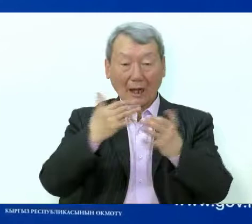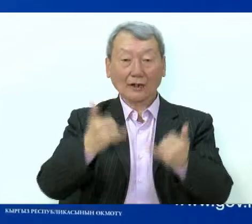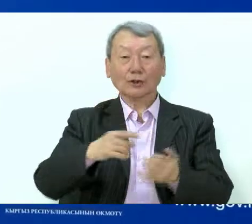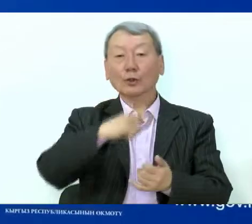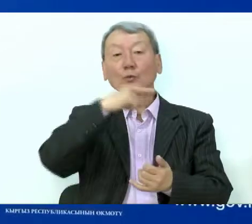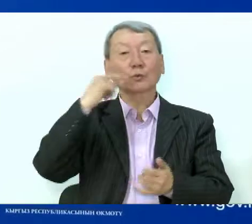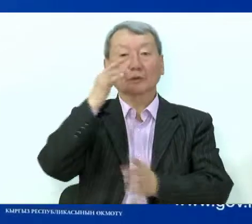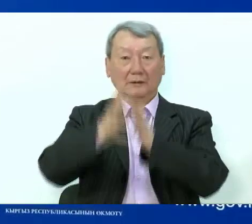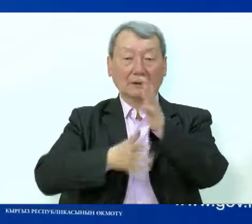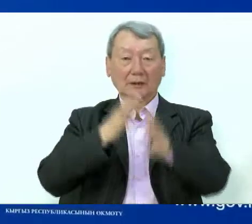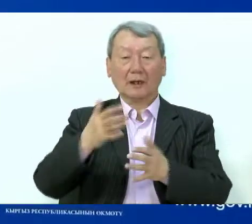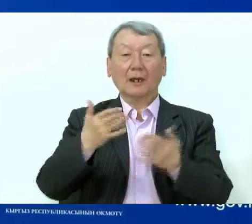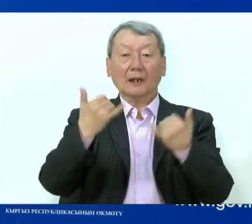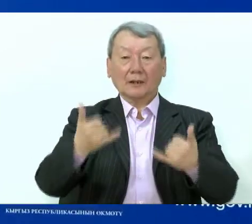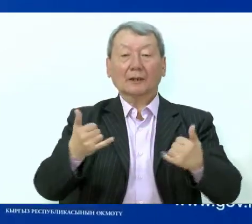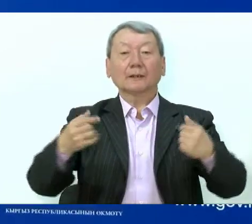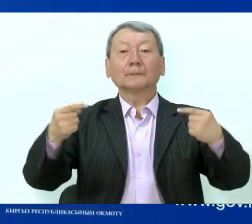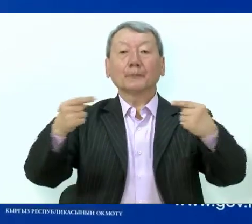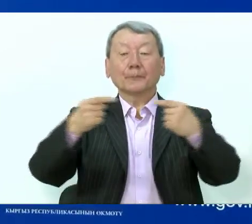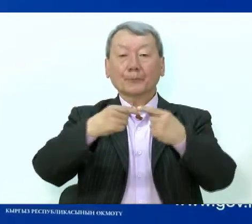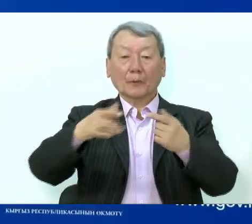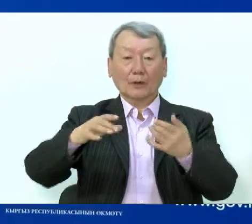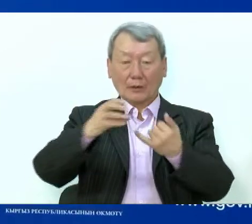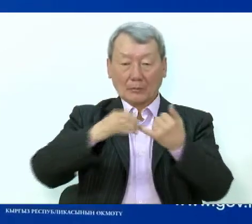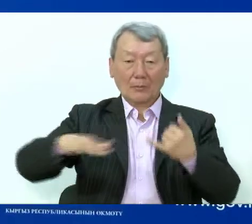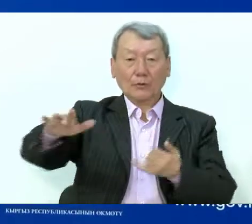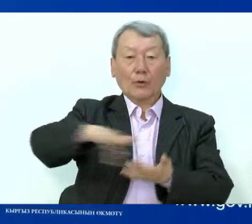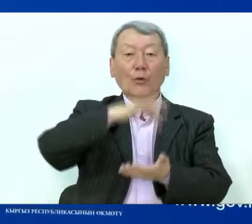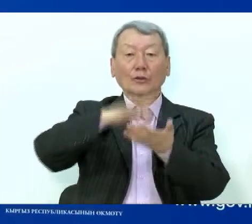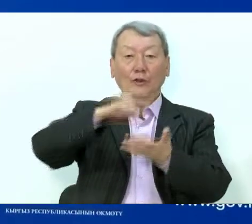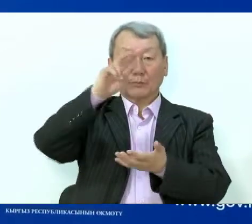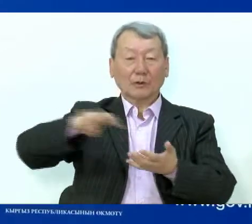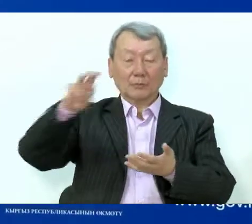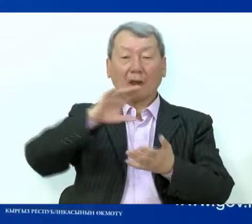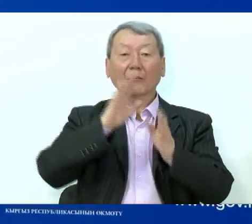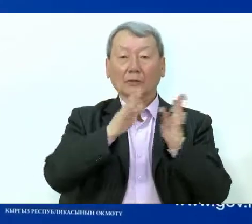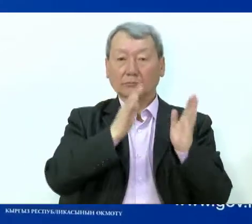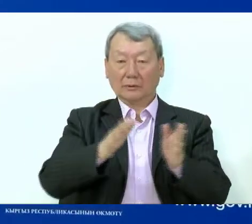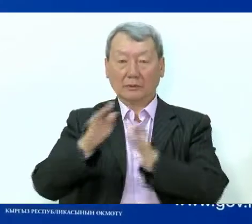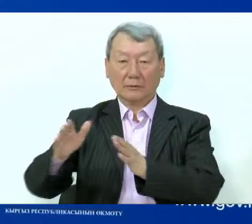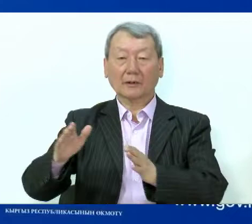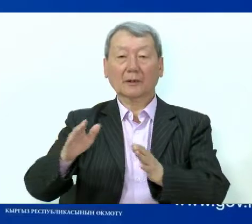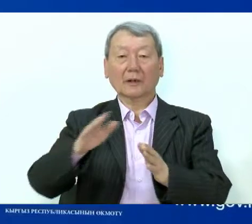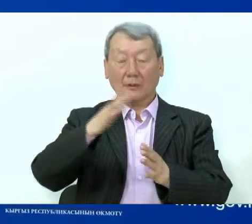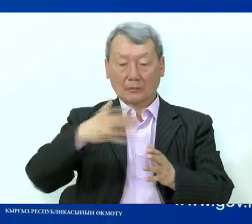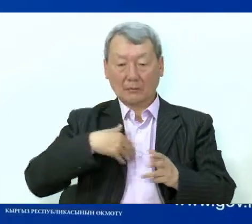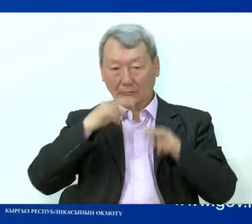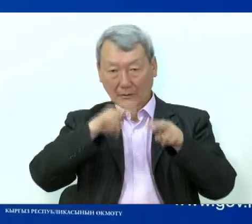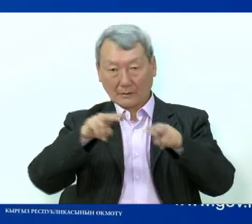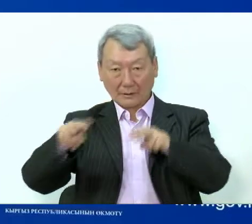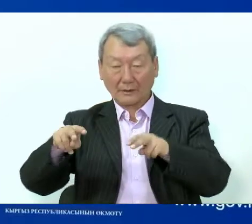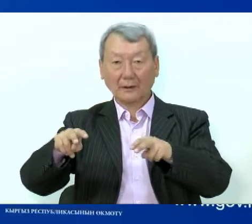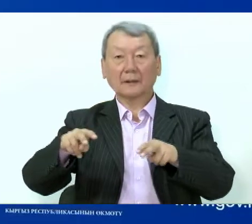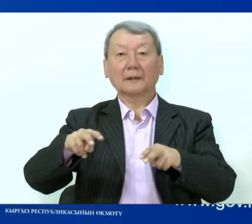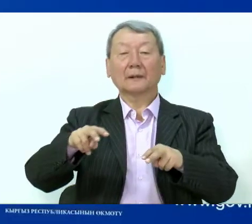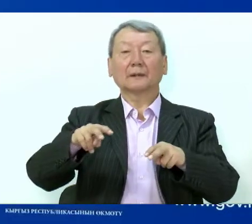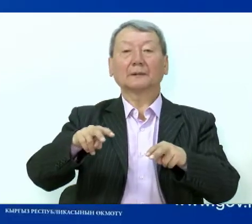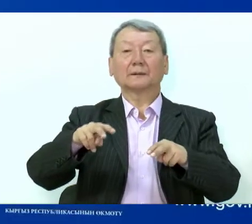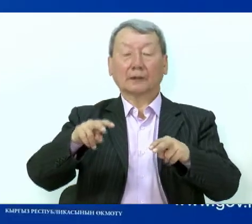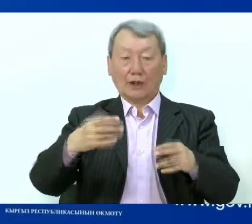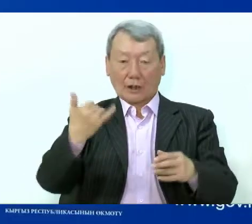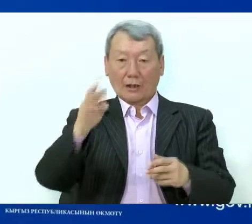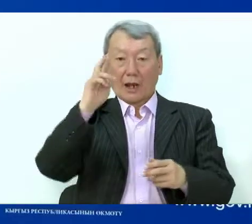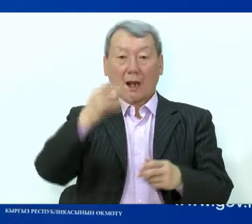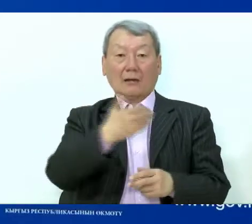горожане. Ситуация с общественной безопасностью на территории города Бишкек остается стабильной, находится под нашим контролем. Я,